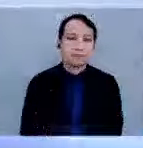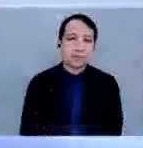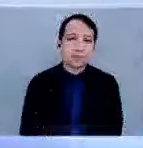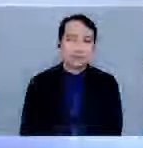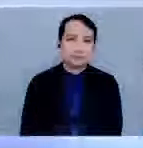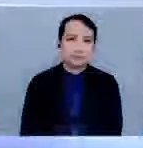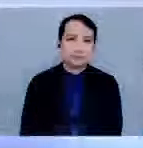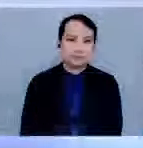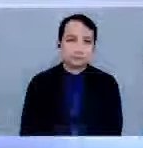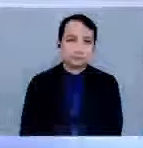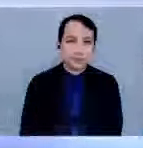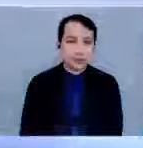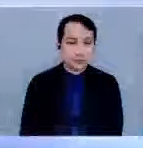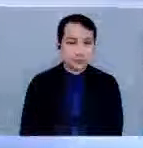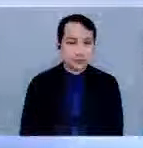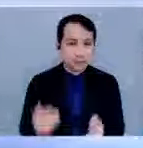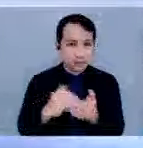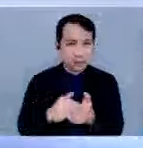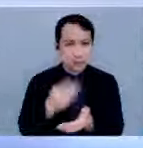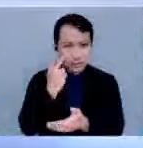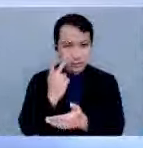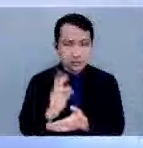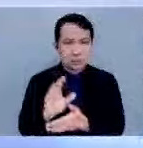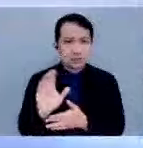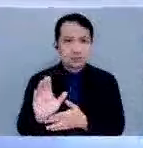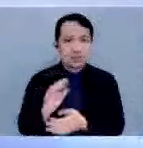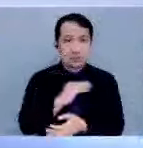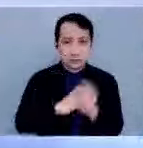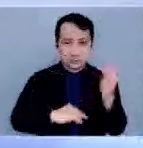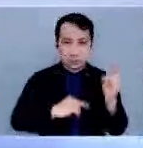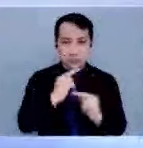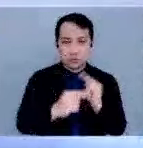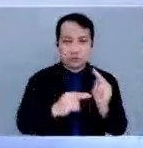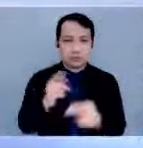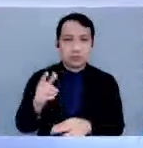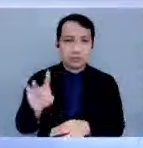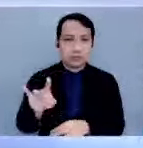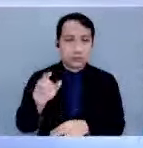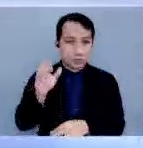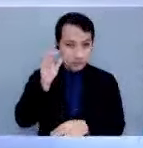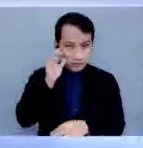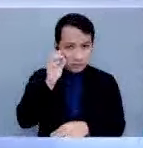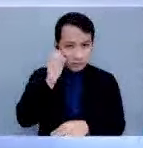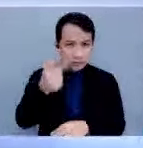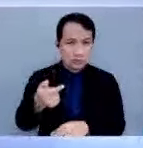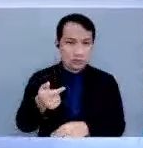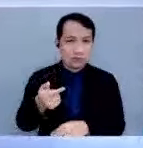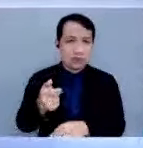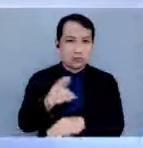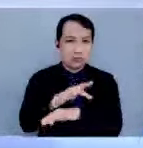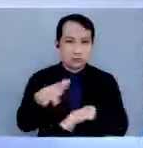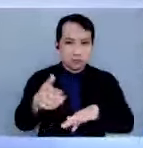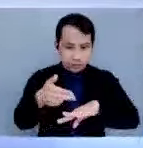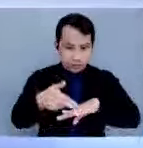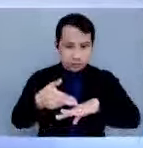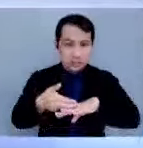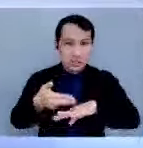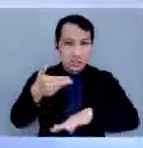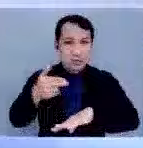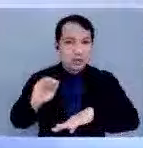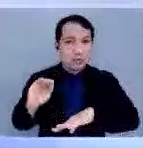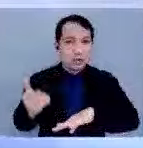13. At ito pa, spotted si Miss Universe 2018 Catriona Gray na walang suot na engagement